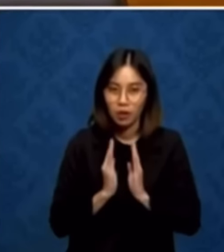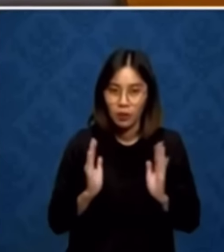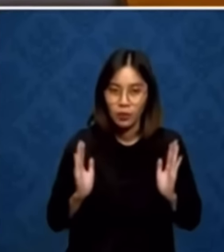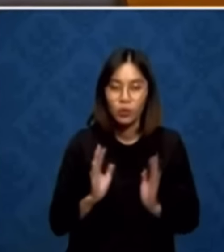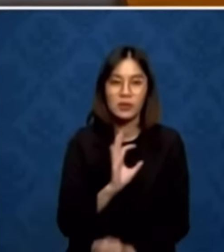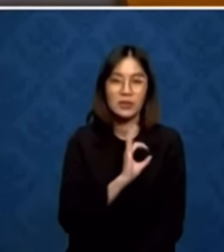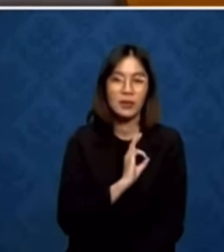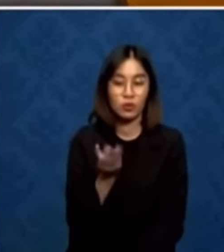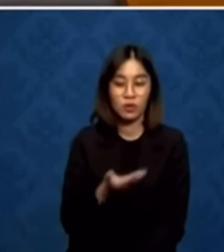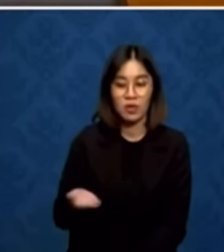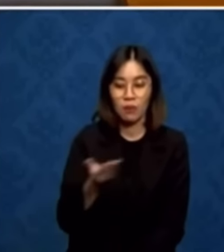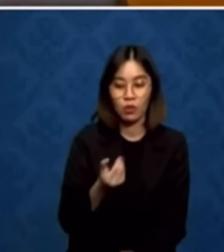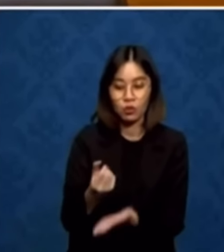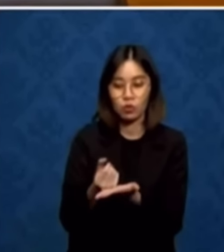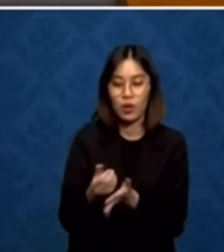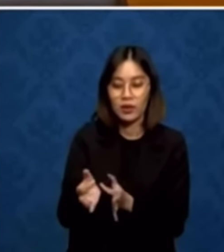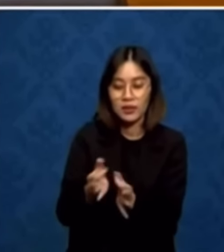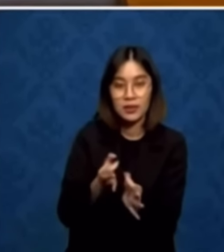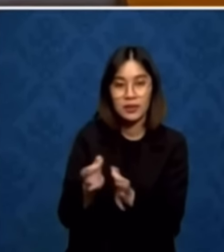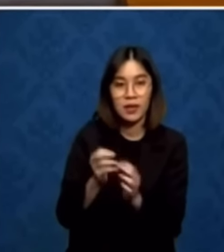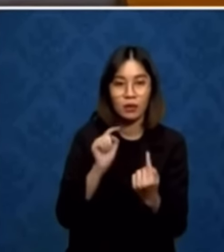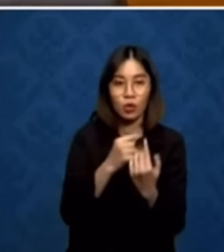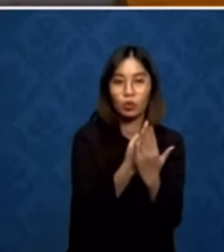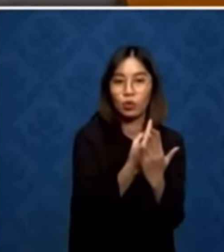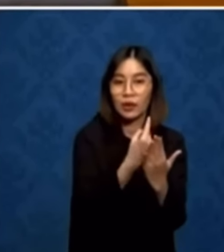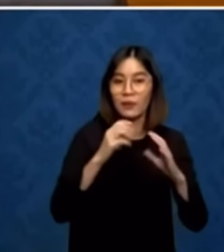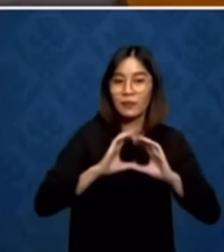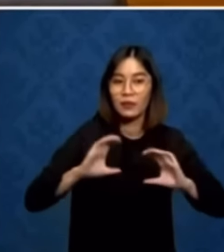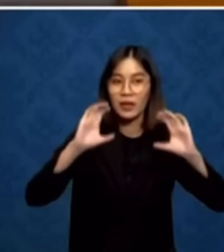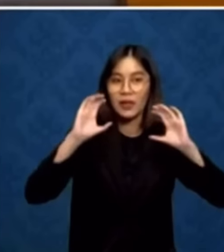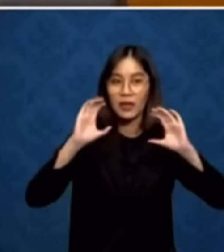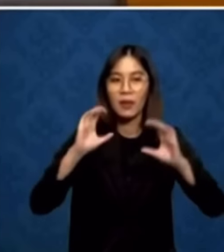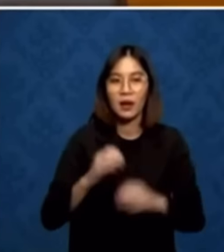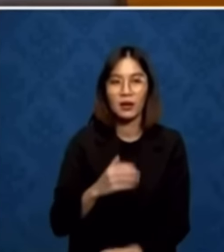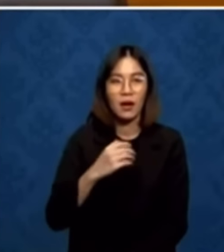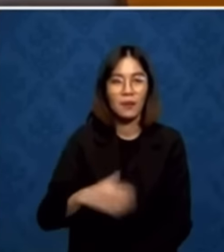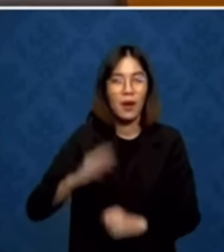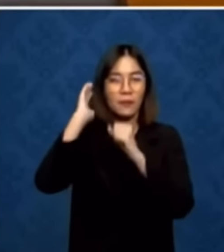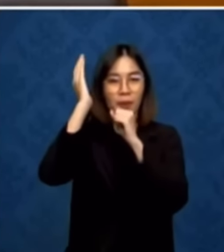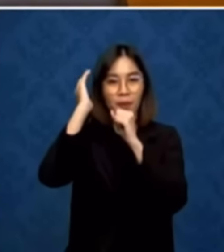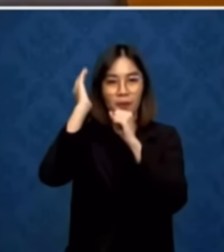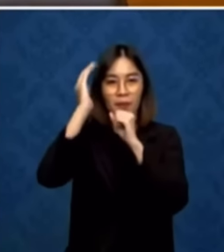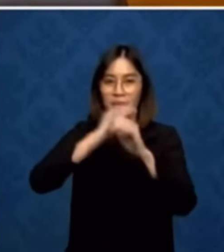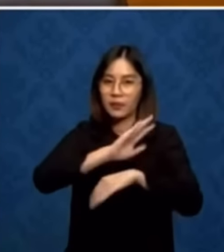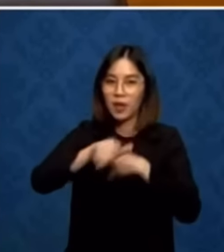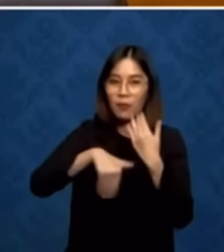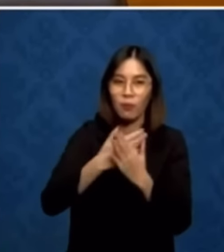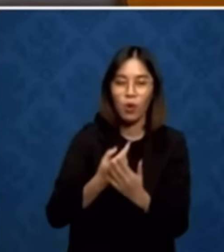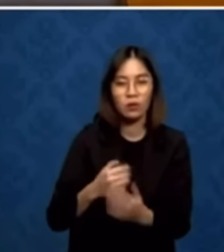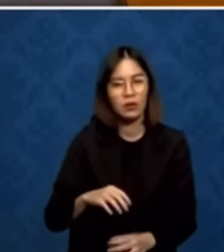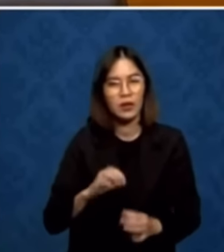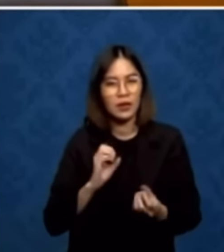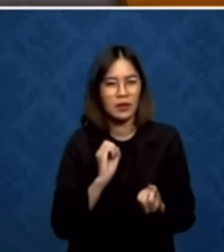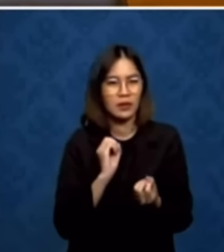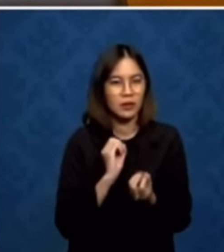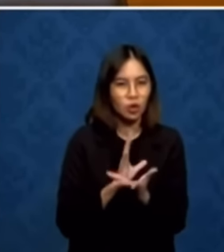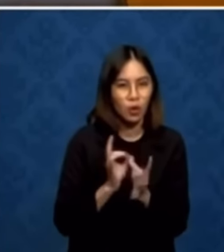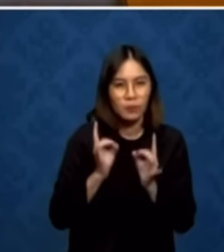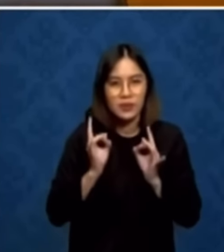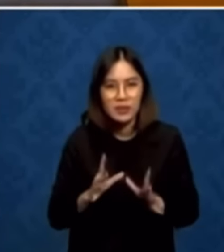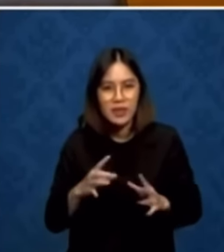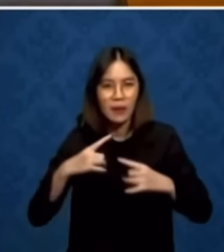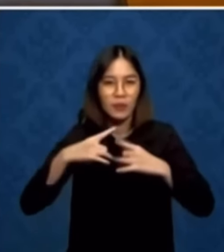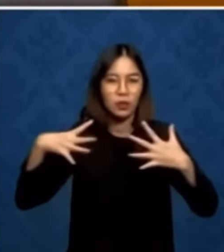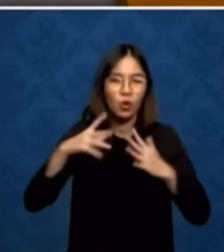มาชิกได้ชี้แจงแทนทางรัฐบาลนะครับท่านออกมาพูดทั้งหมดเนี่ยท่านก็บอกว่ามีความสุ่มเสี่ยงจะขัดต่อกฎหมายหรืออะไรก็ตาม